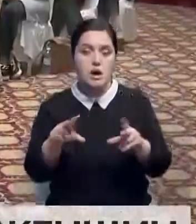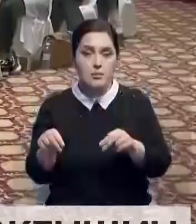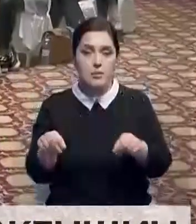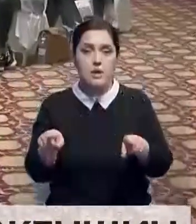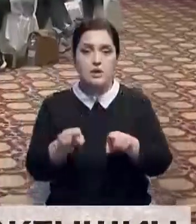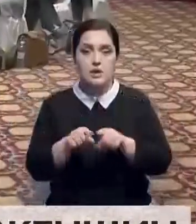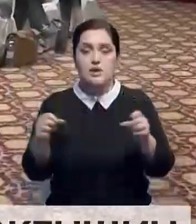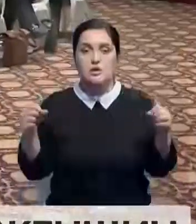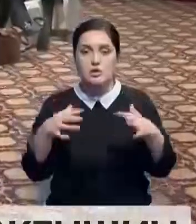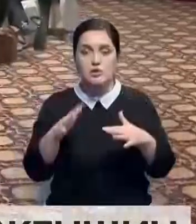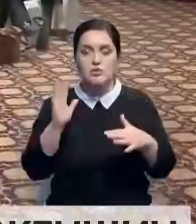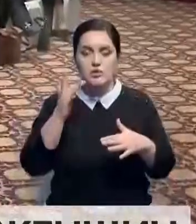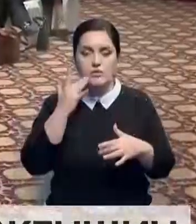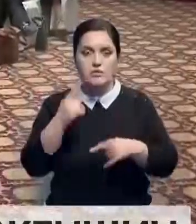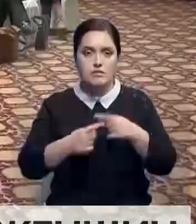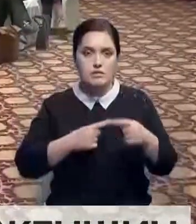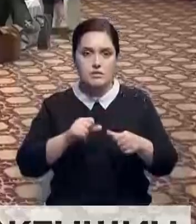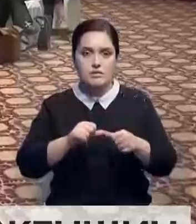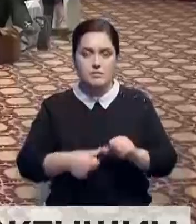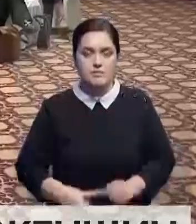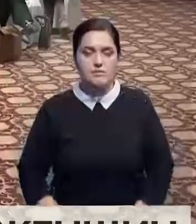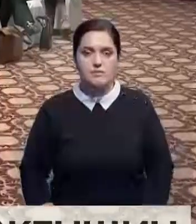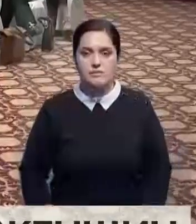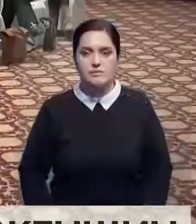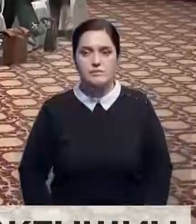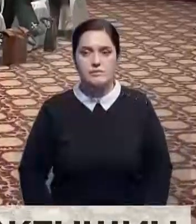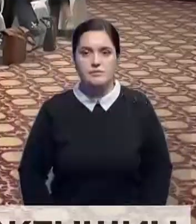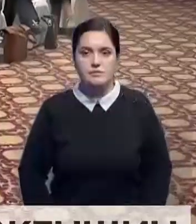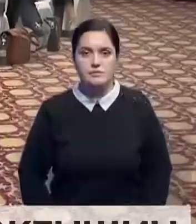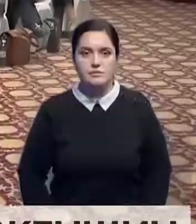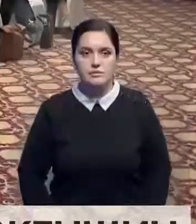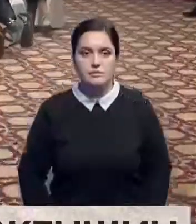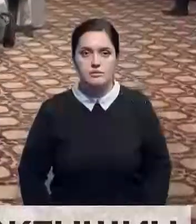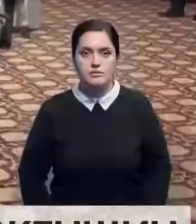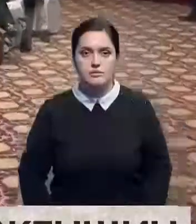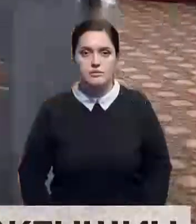такие слеты станут традиционными. Сания Кужасарова, Диас Куланбаев, Хабар 24.